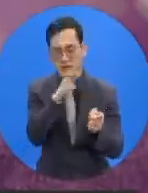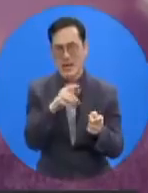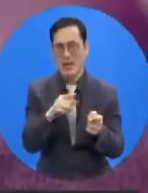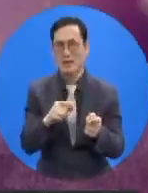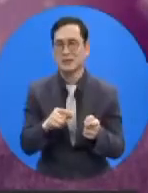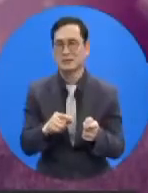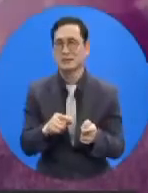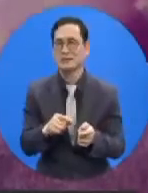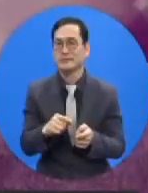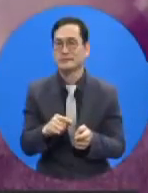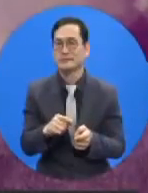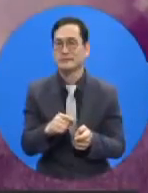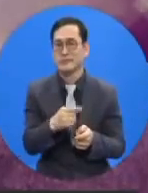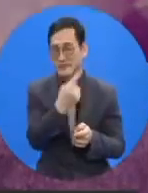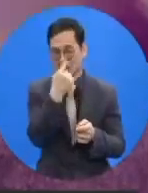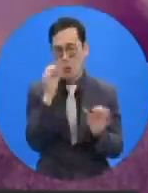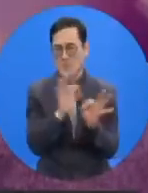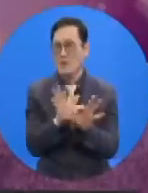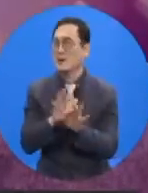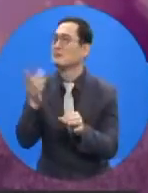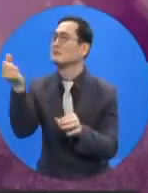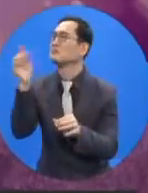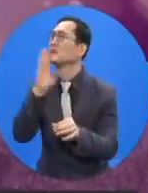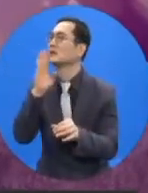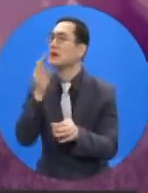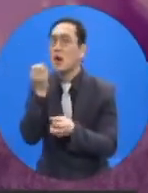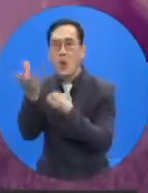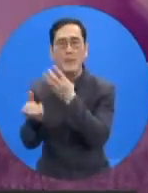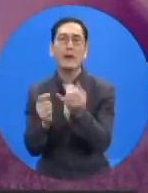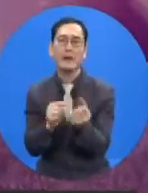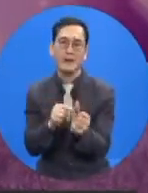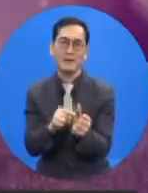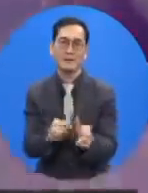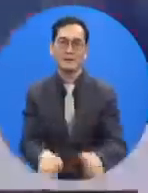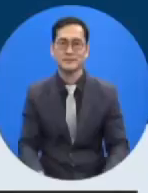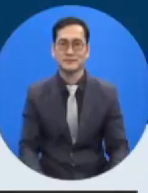정경심의 자산관리인이 뭐라고 얘기했는지 바로 만나보러 가시죠.